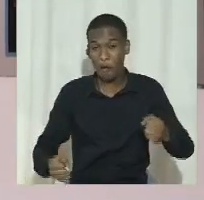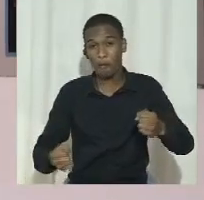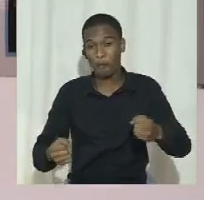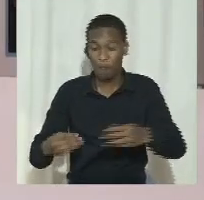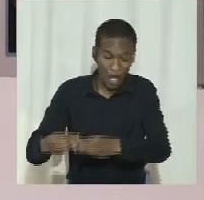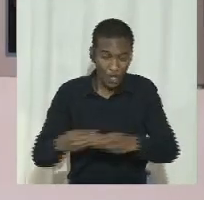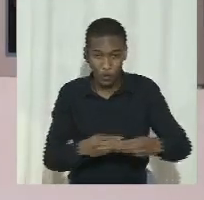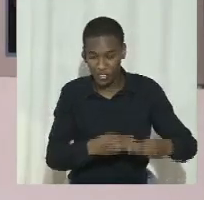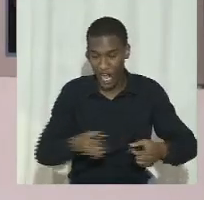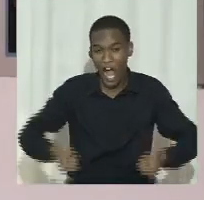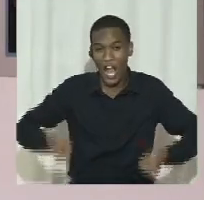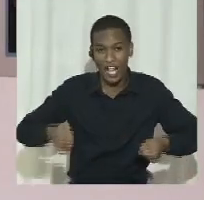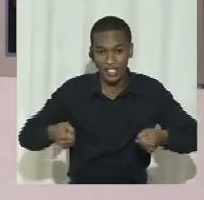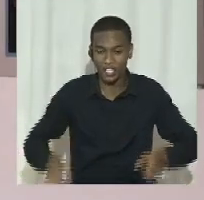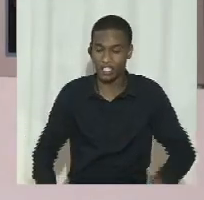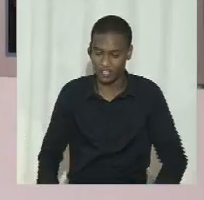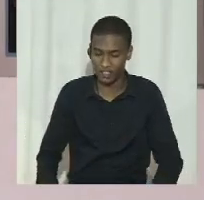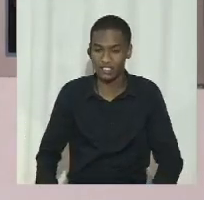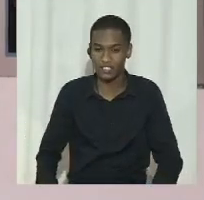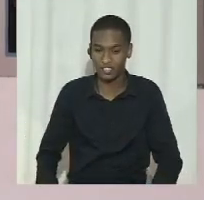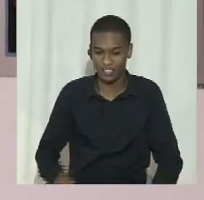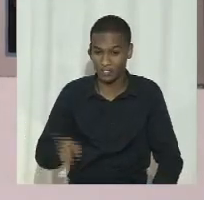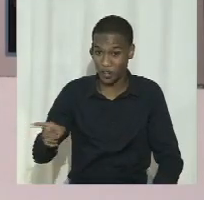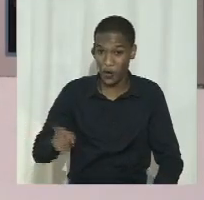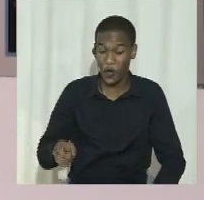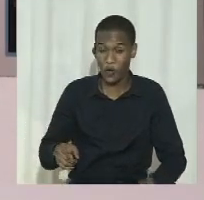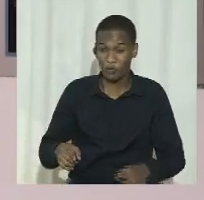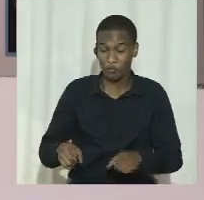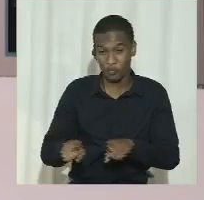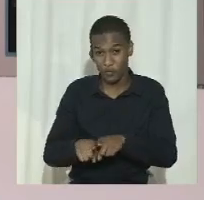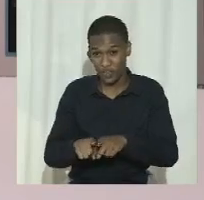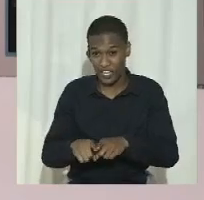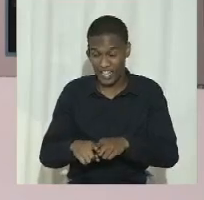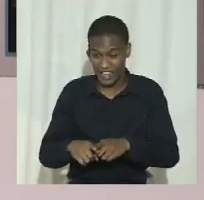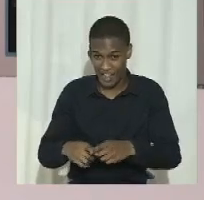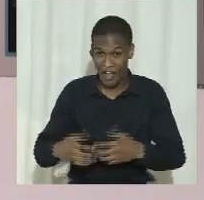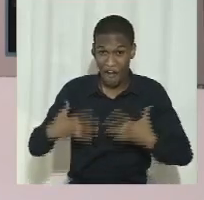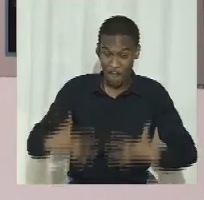une carrosserie, de na vadia ou